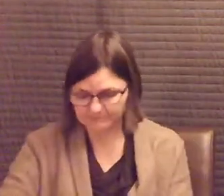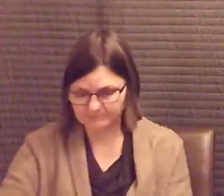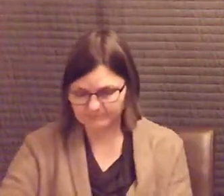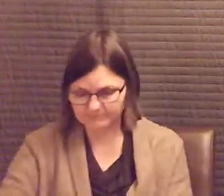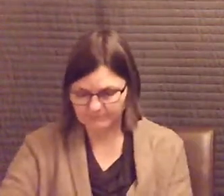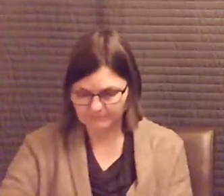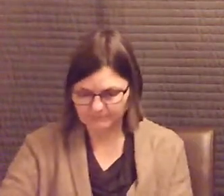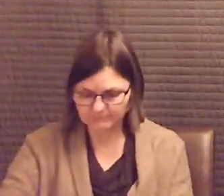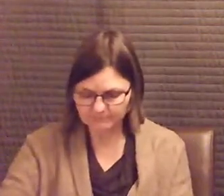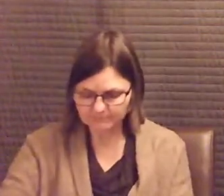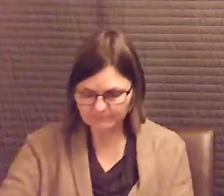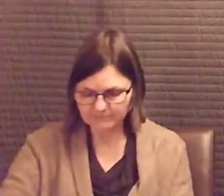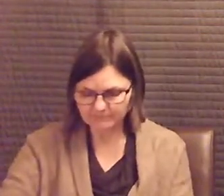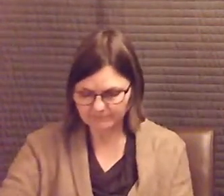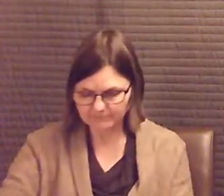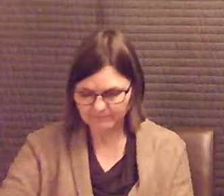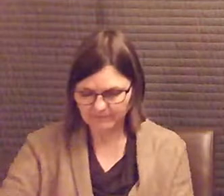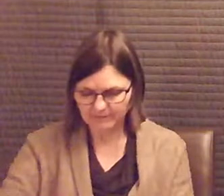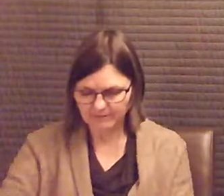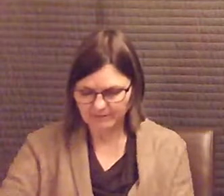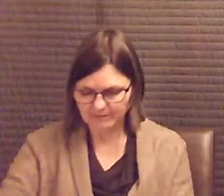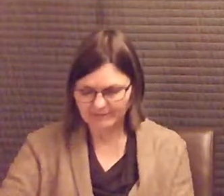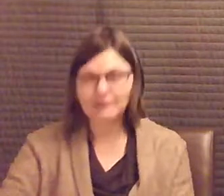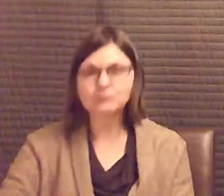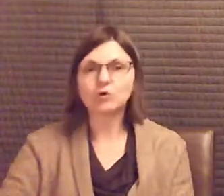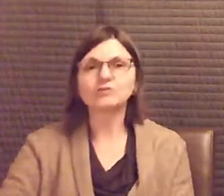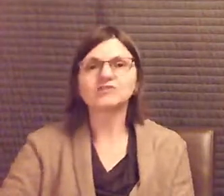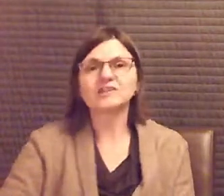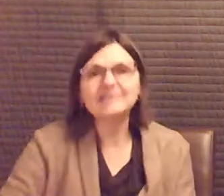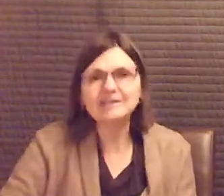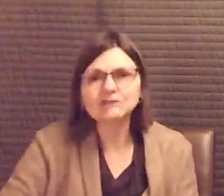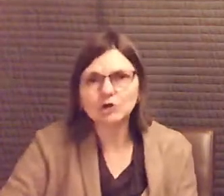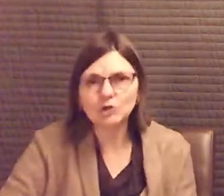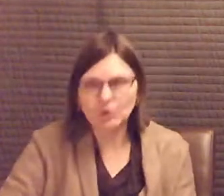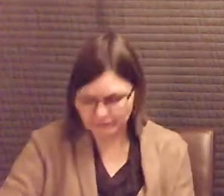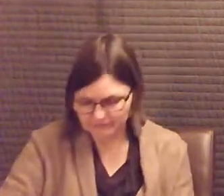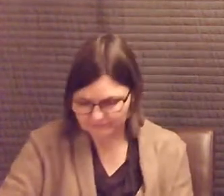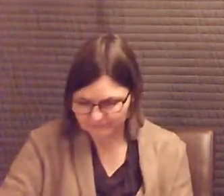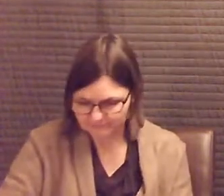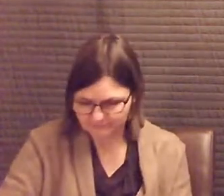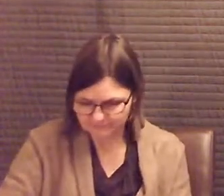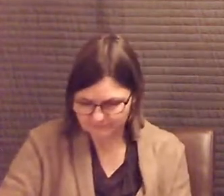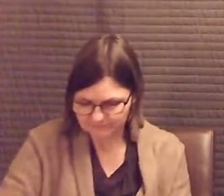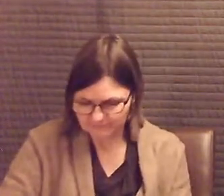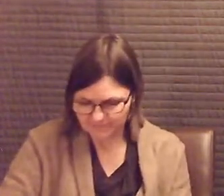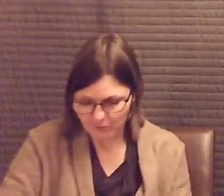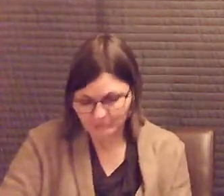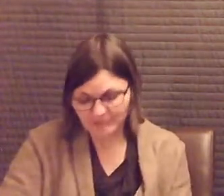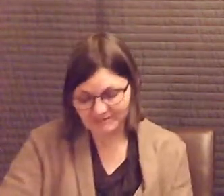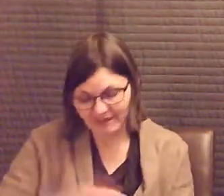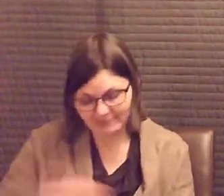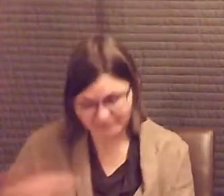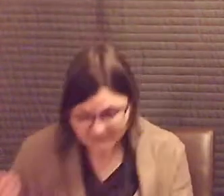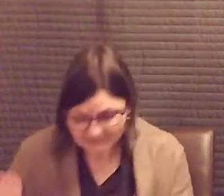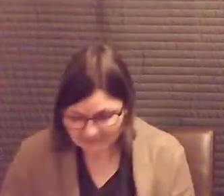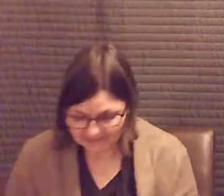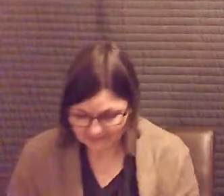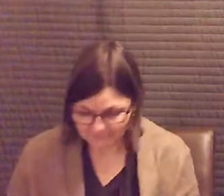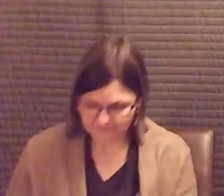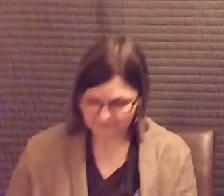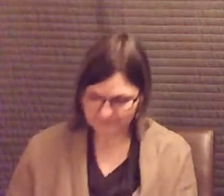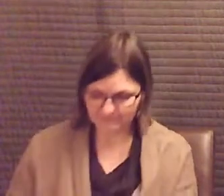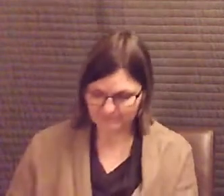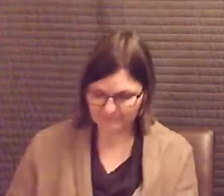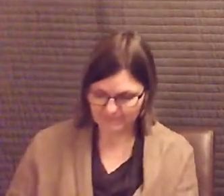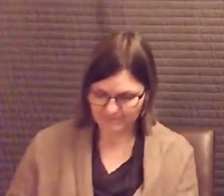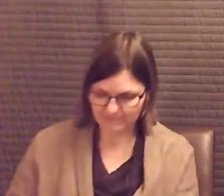voor rust de the mind economie daarom konden ze niet geloof bikkels hij zou je omdat je zei verder gezegd heeft